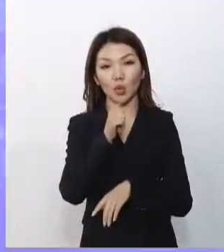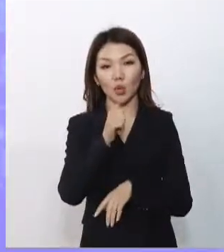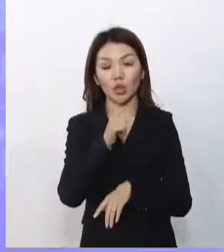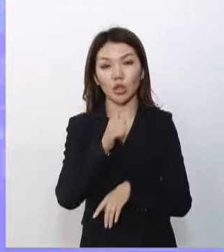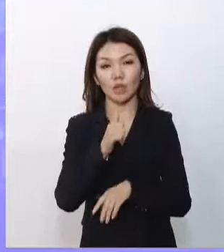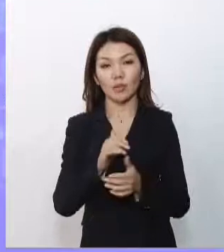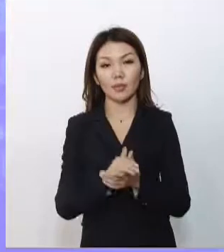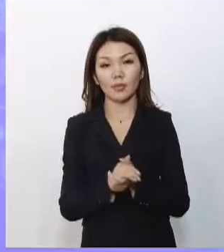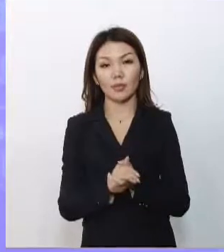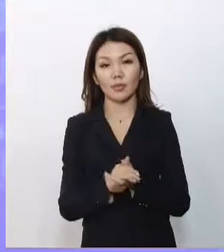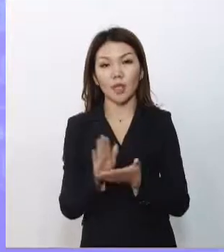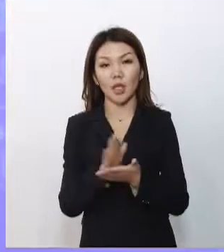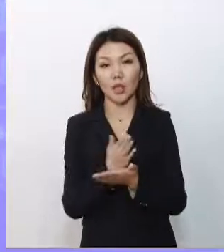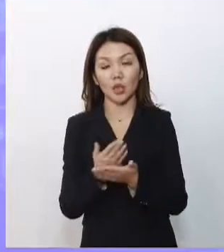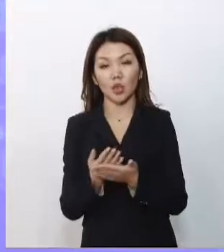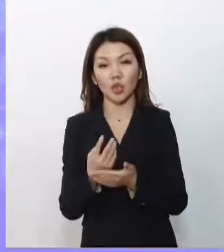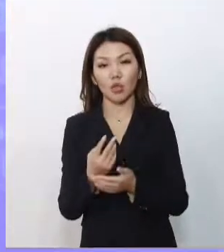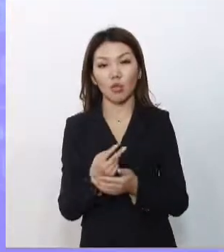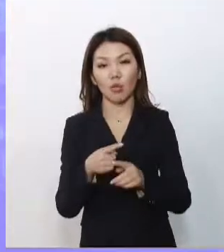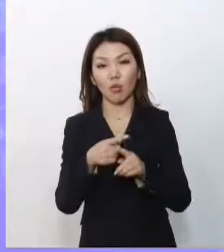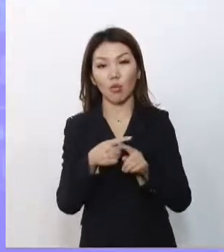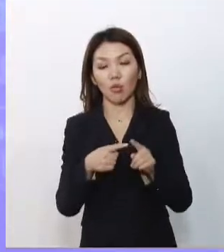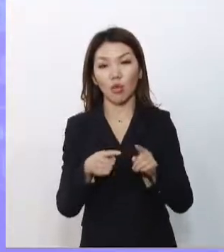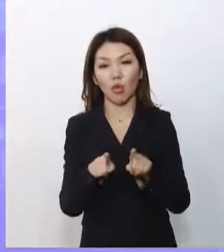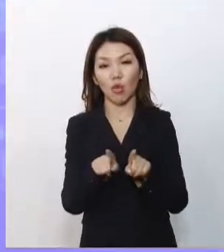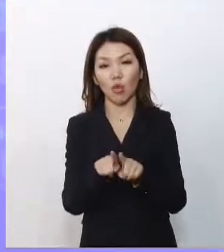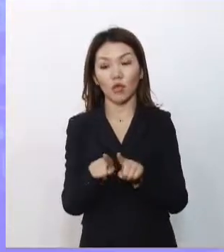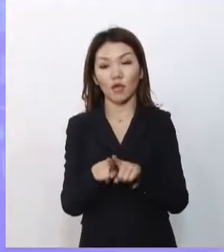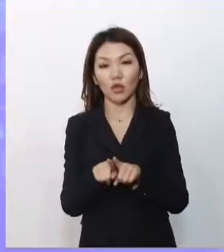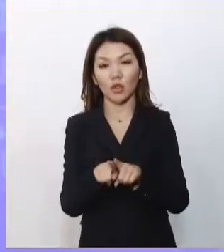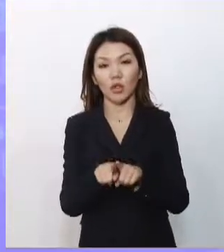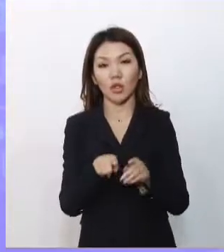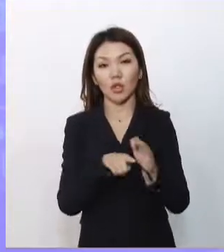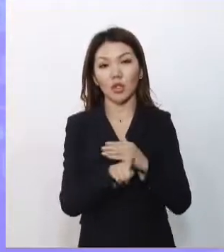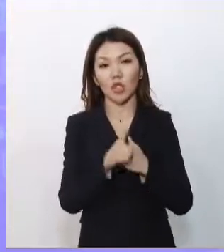Разложим поровну на две тарелки сначала красные яблоки,